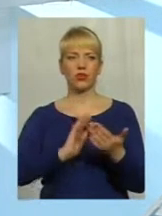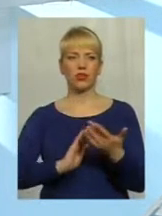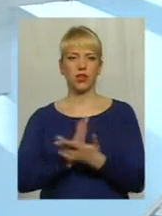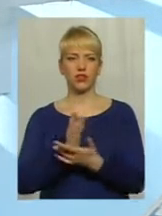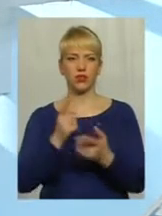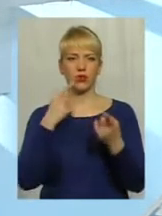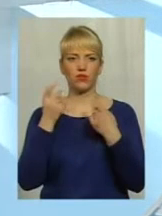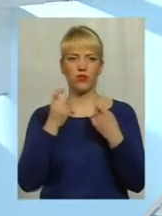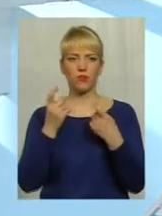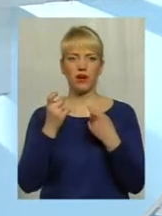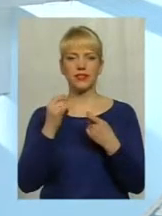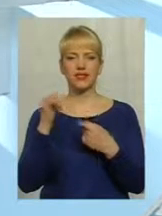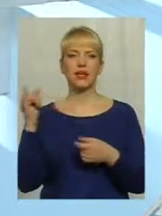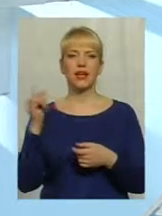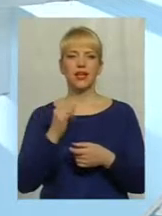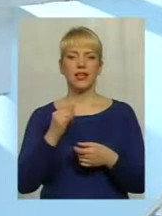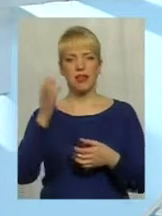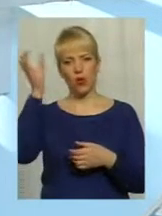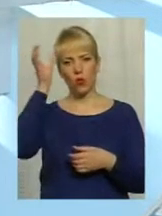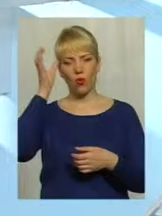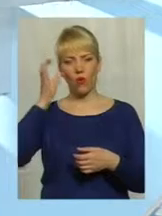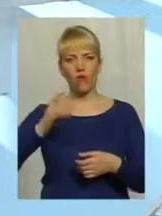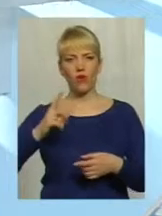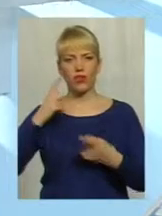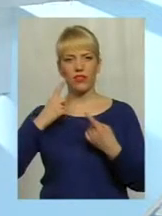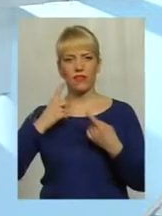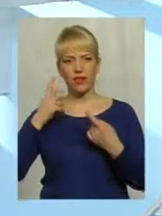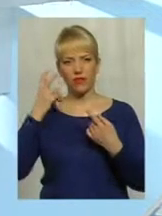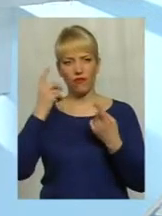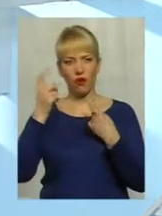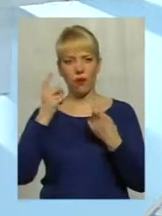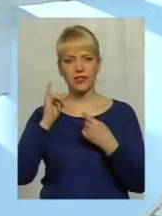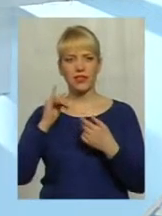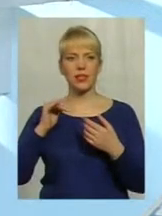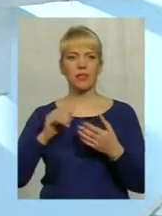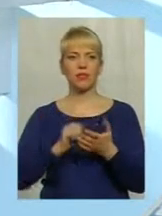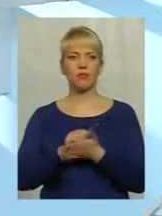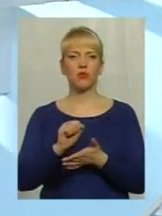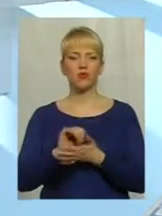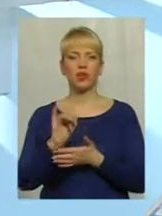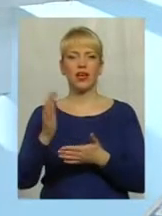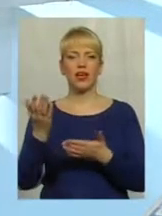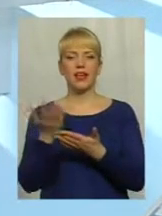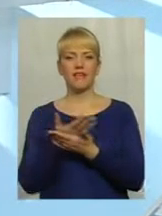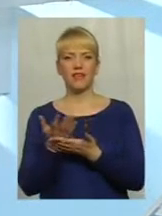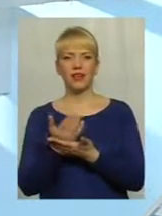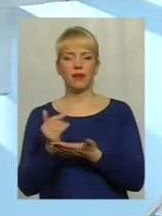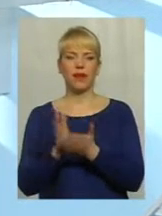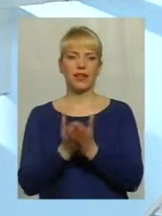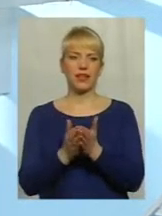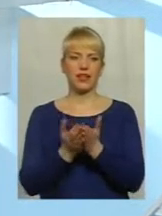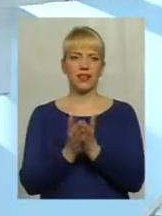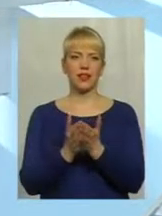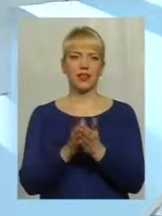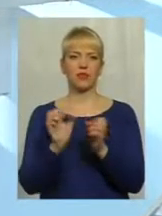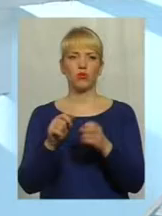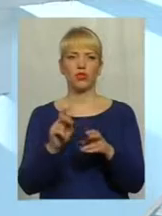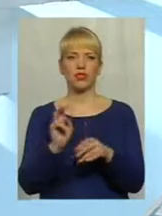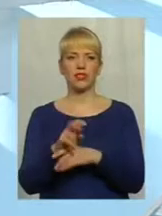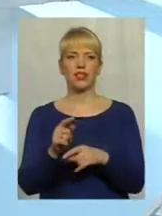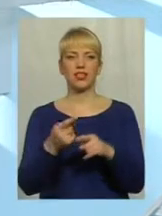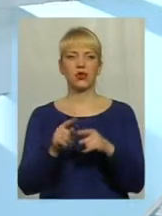інформації. І наукової інформації, і публіцистичної, і фільми, і книги. Можна зайти, і